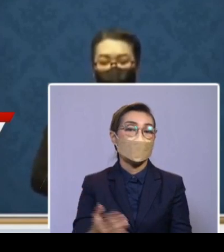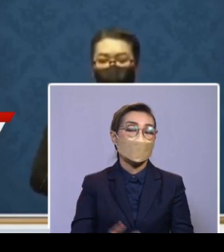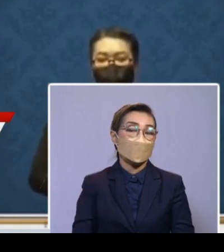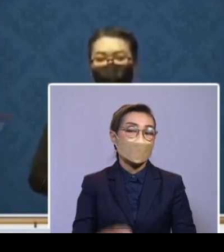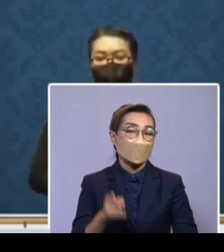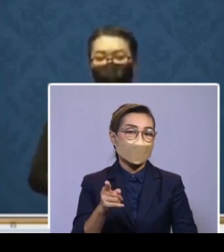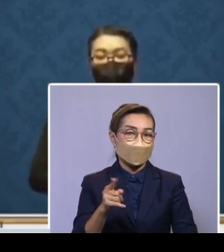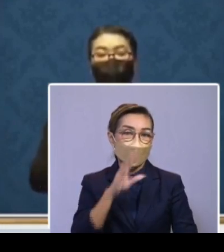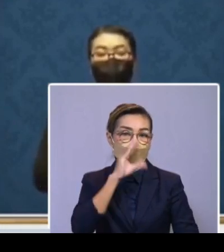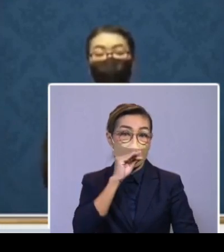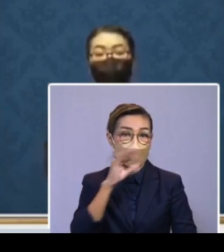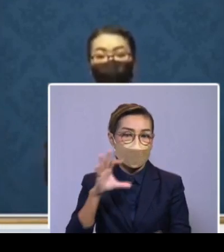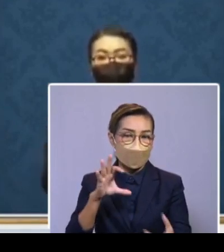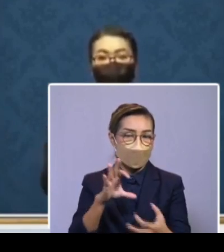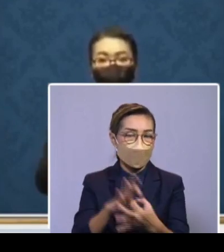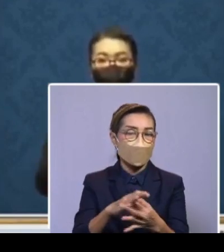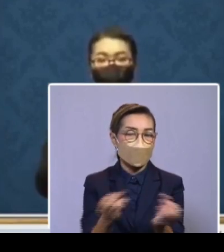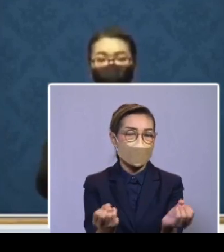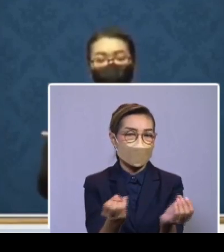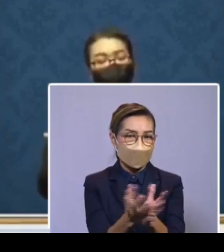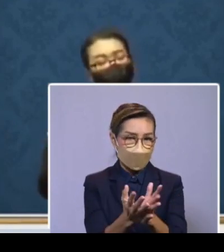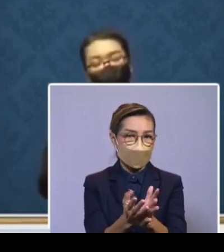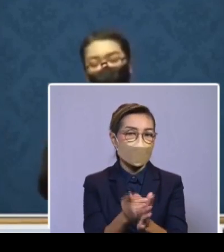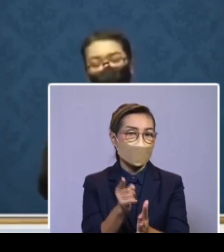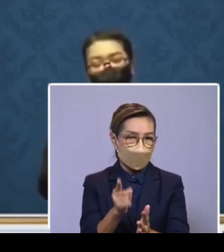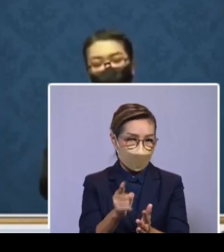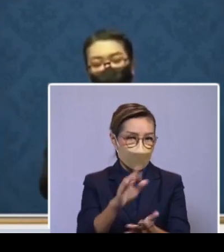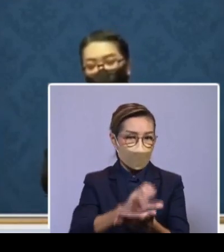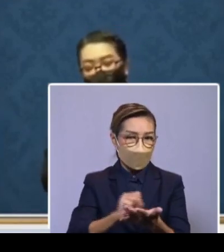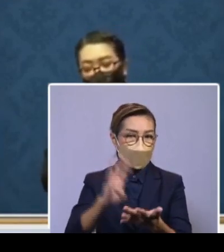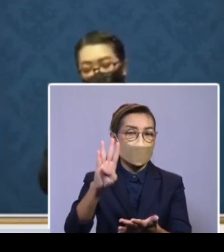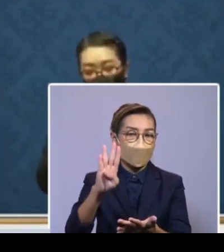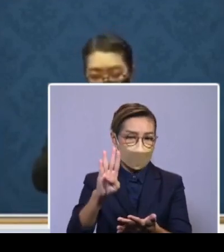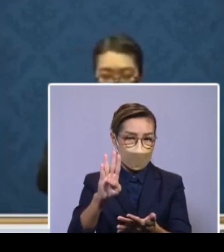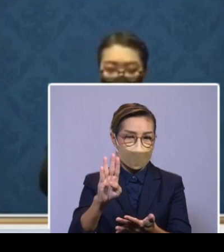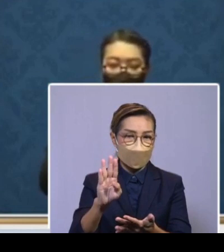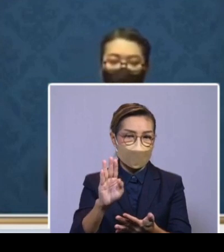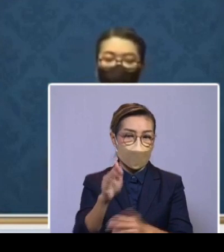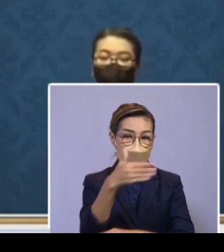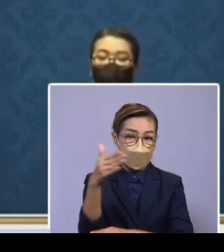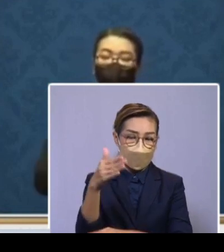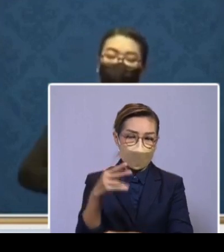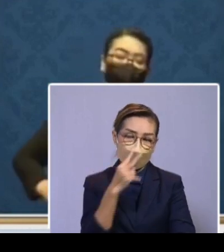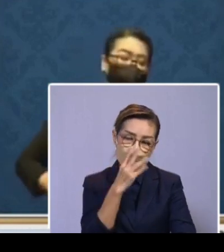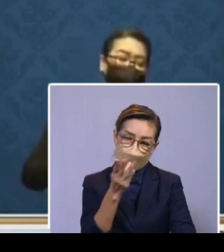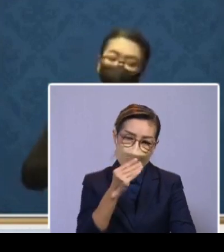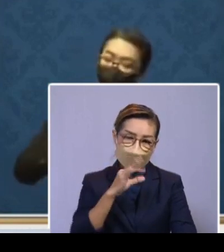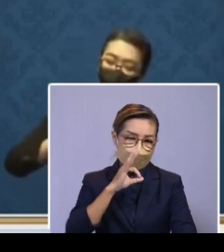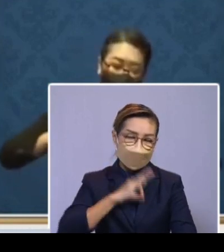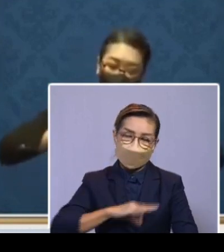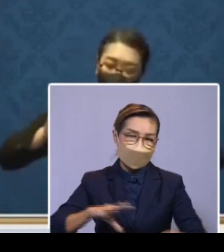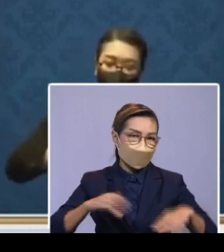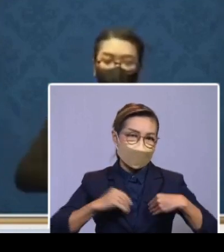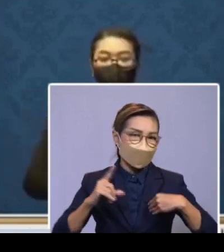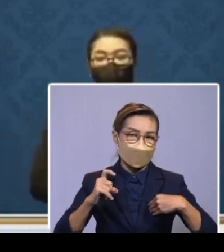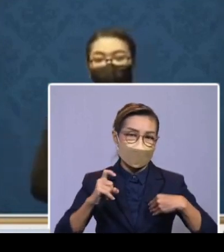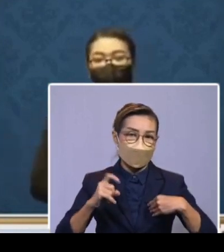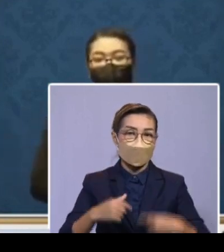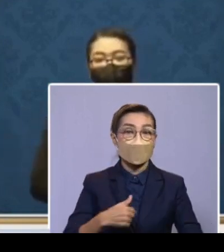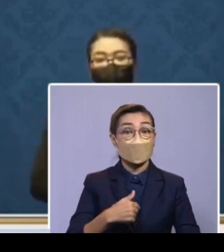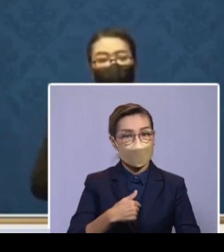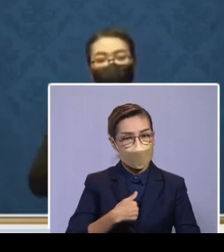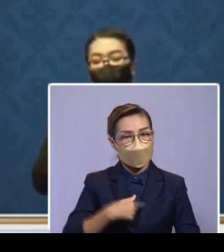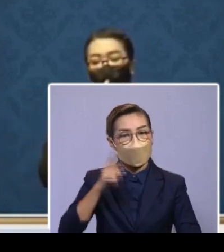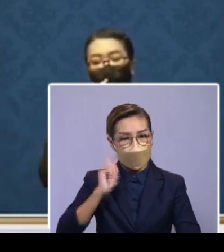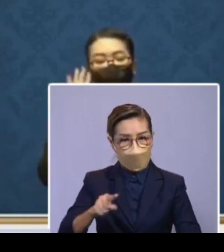เกี่ยวข้องกันเรื่องของการก้าวล่วงนะสถาบันของชาติและซึ่งผมรับไม่ได้อยู่แล้วนะก็ผมก็จะไม่ต้องพูดน